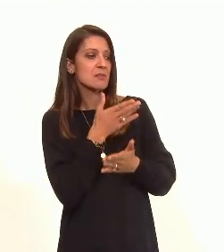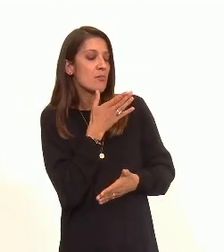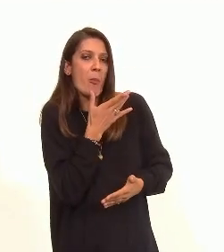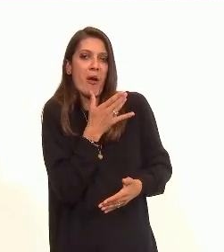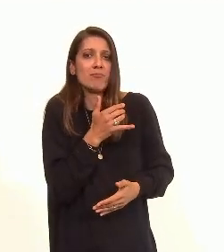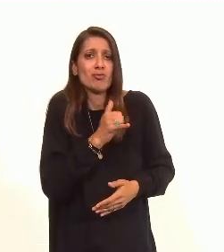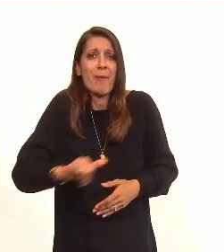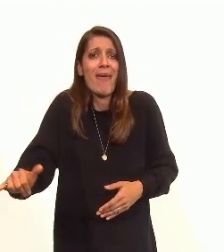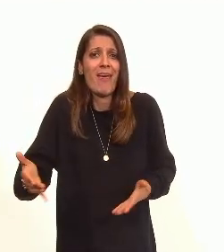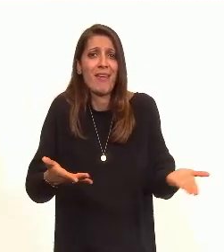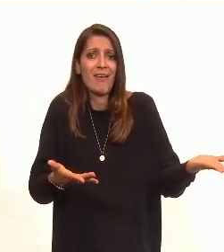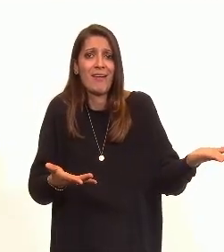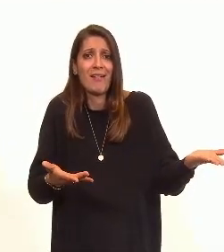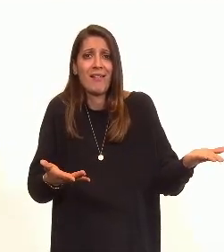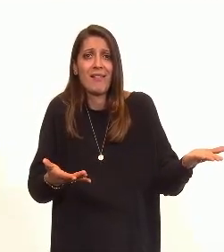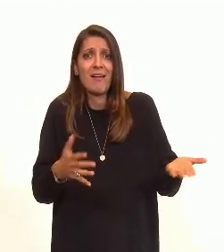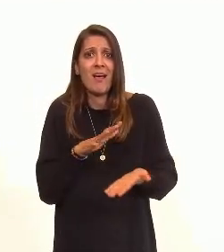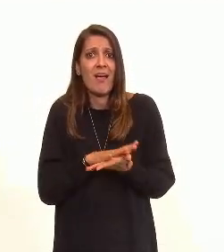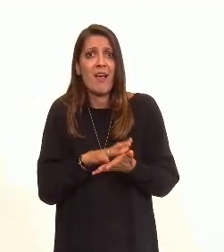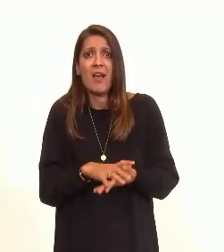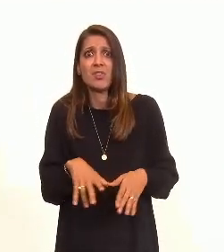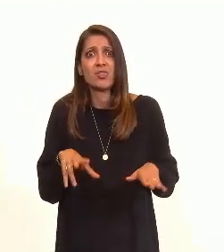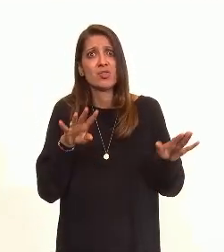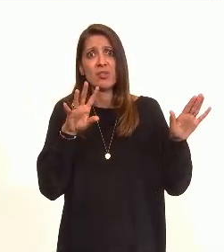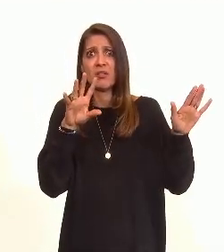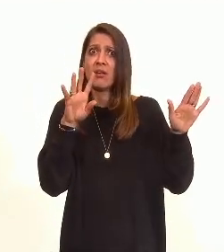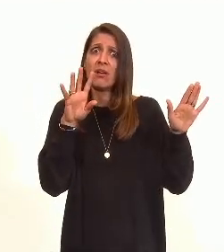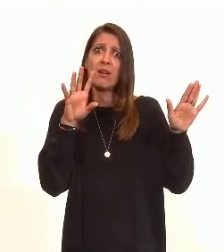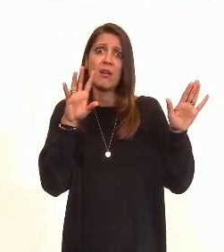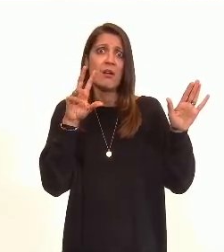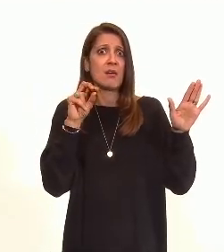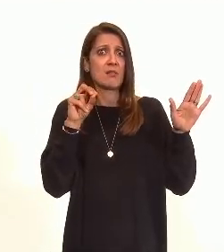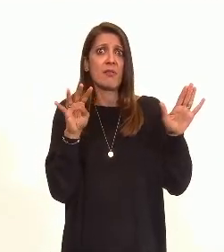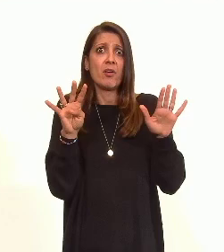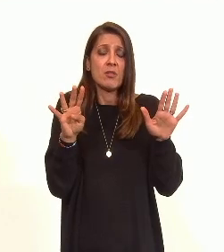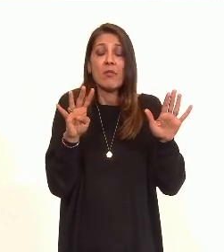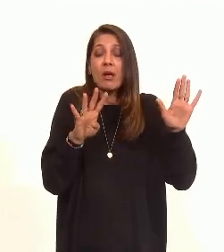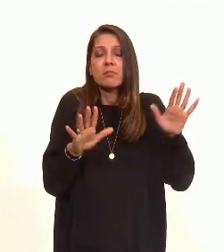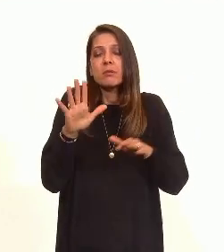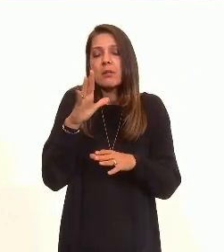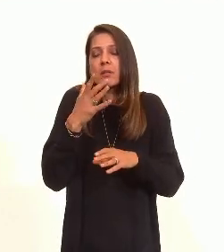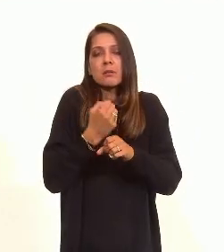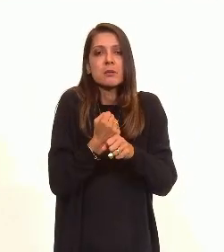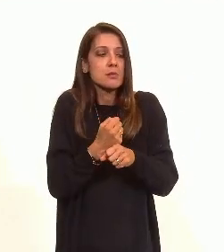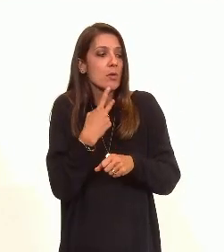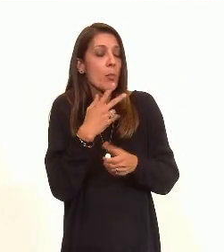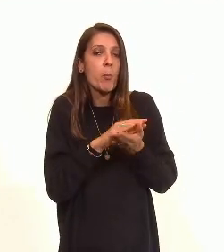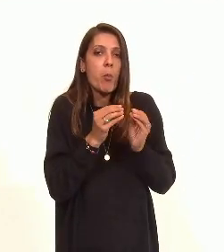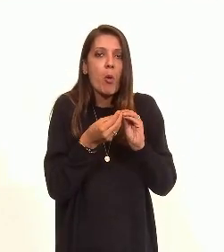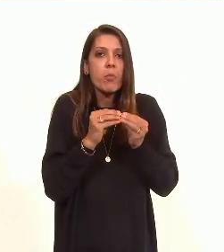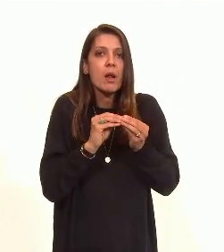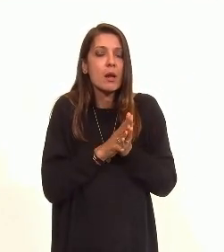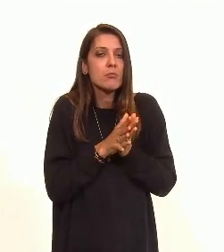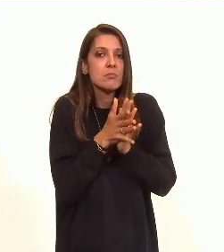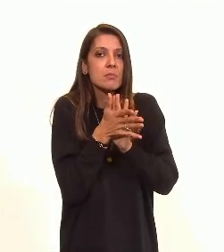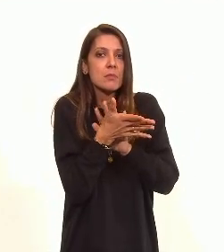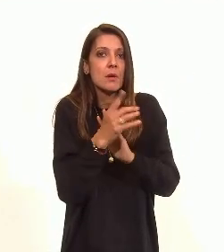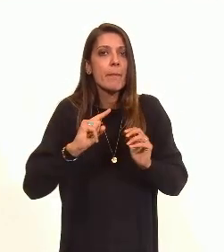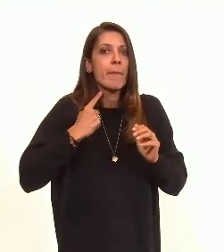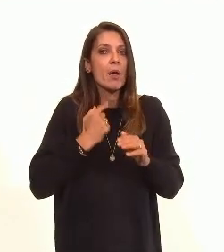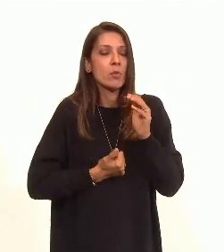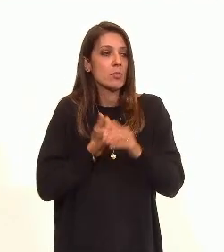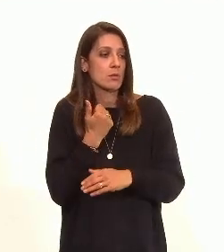de 89 ans, de 95 ans, et avec ses problématiques de vieillissement et de perte de l'autonomie.